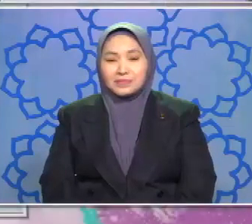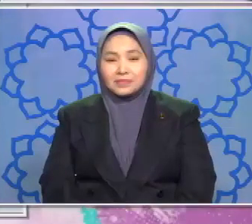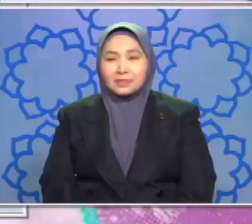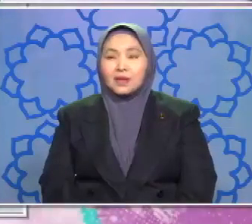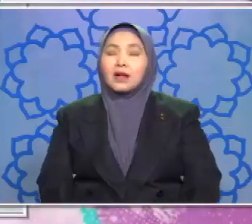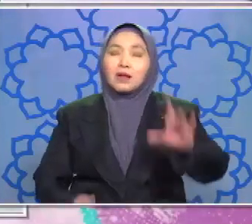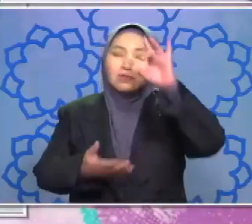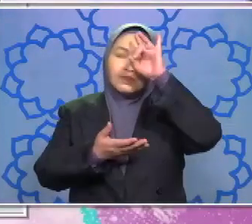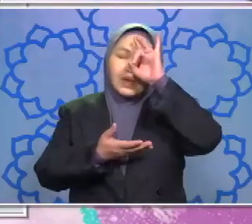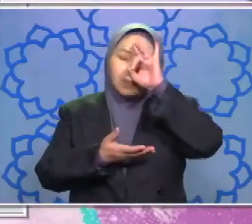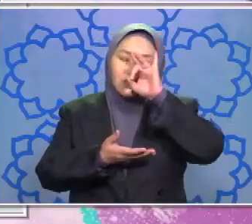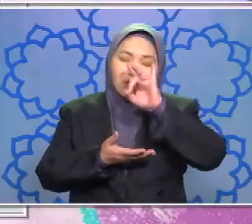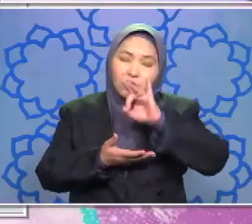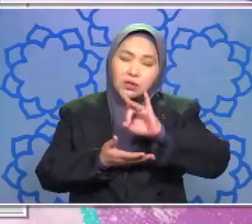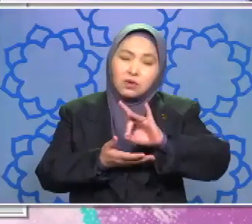أعوذ بالله من الشيطان الرجيم.